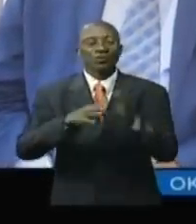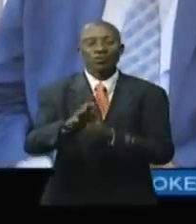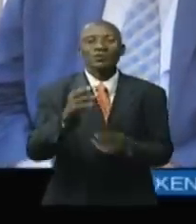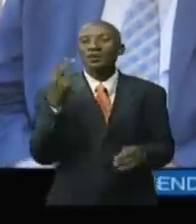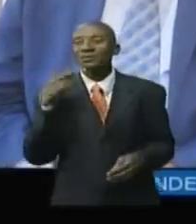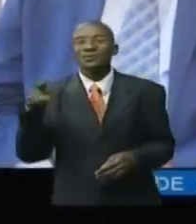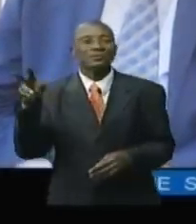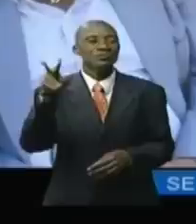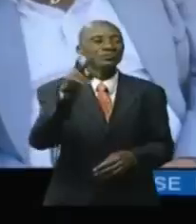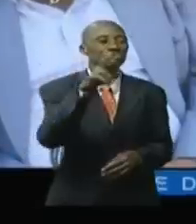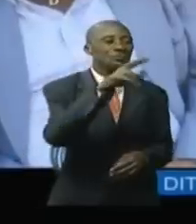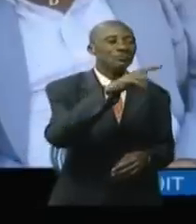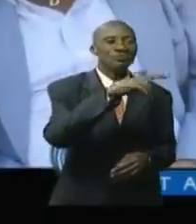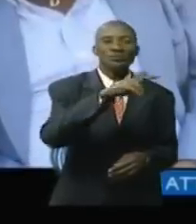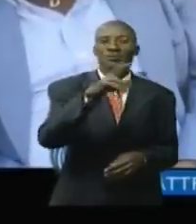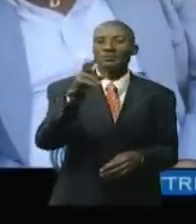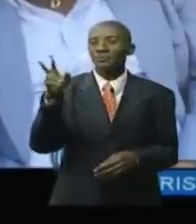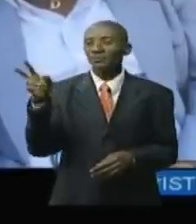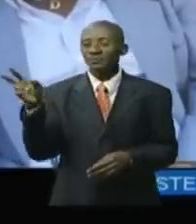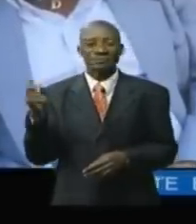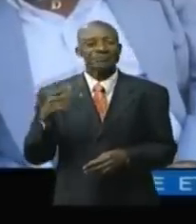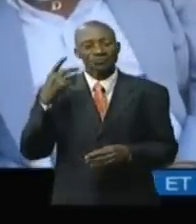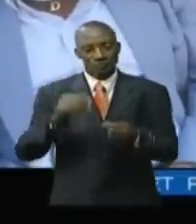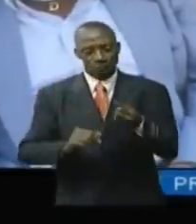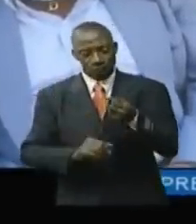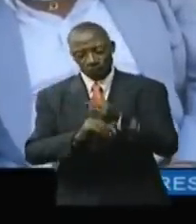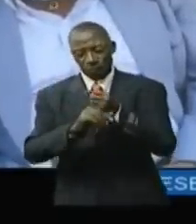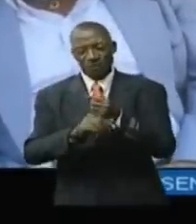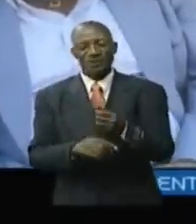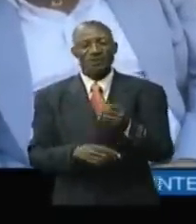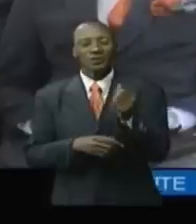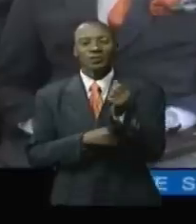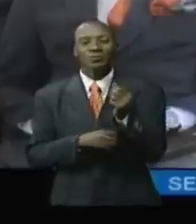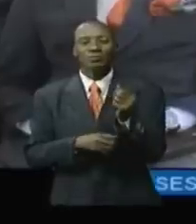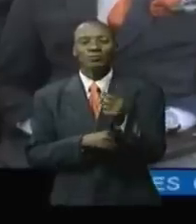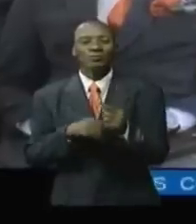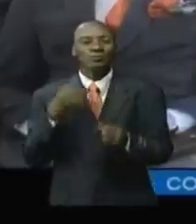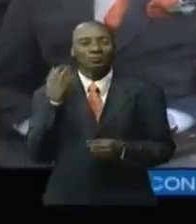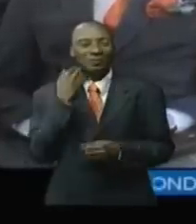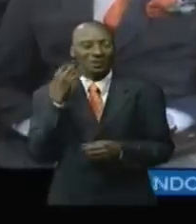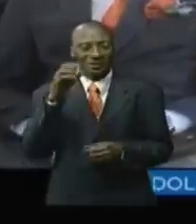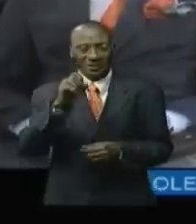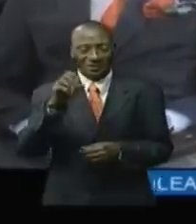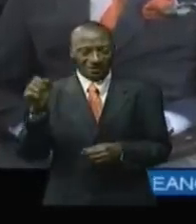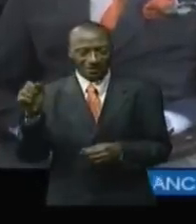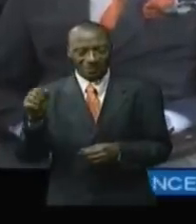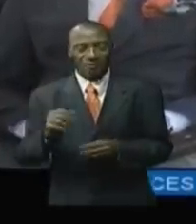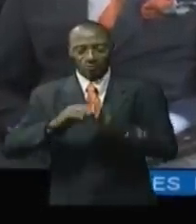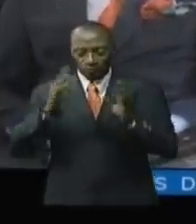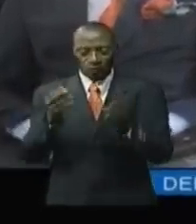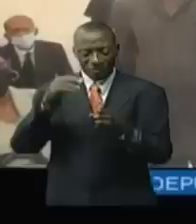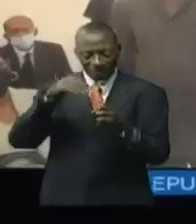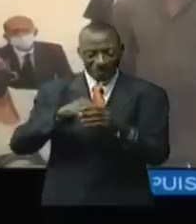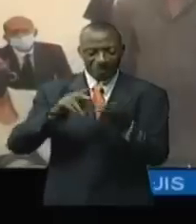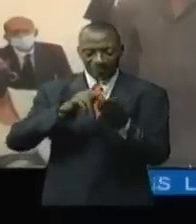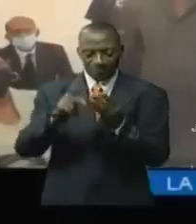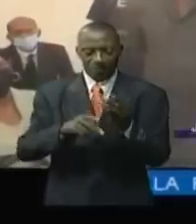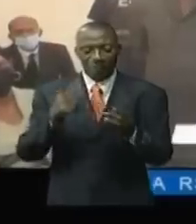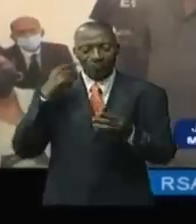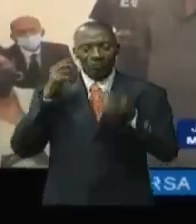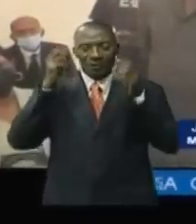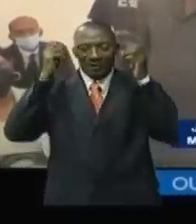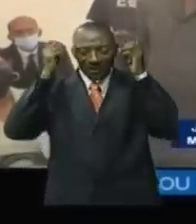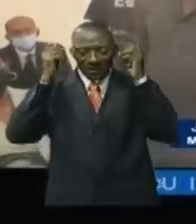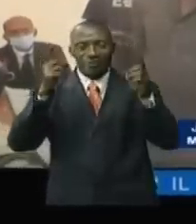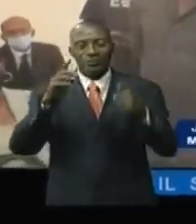la sensibilisation à la drépanocytose soit inscrite dans le programme d'éducation nationale. J'ai fait inscrire un programme avec